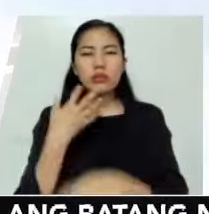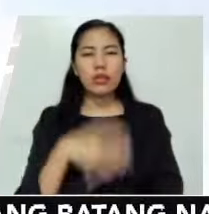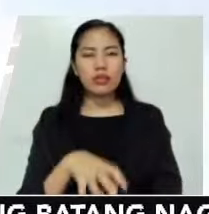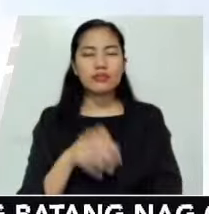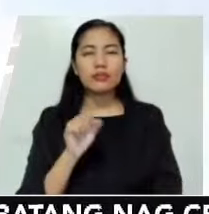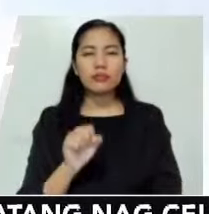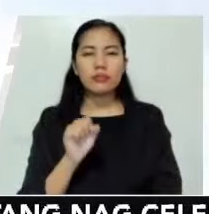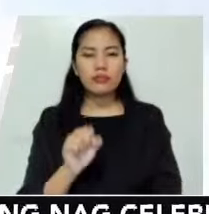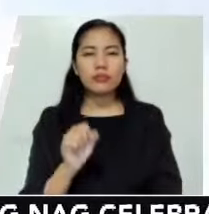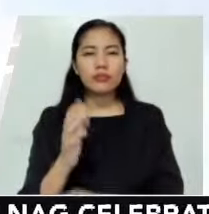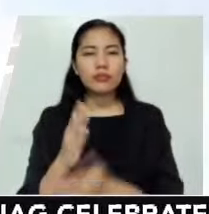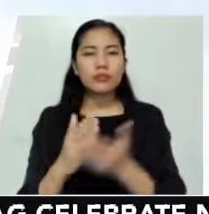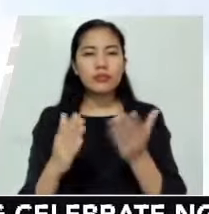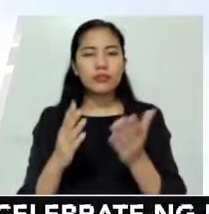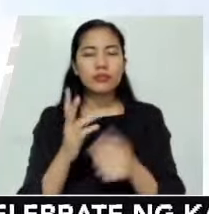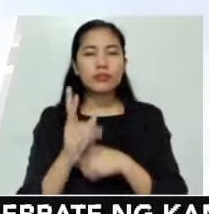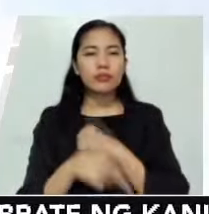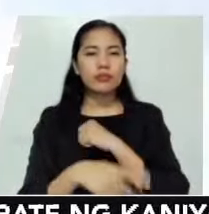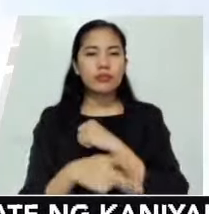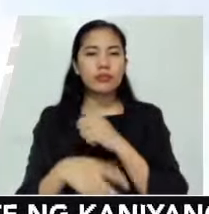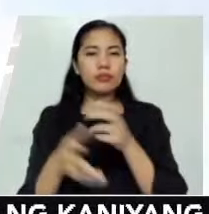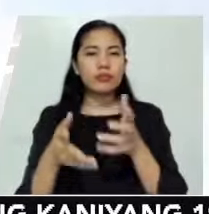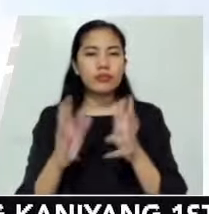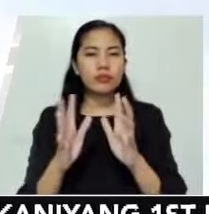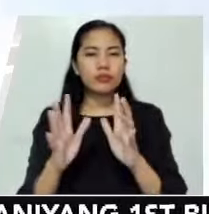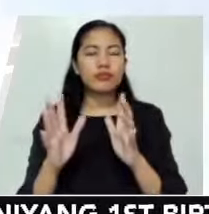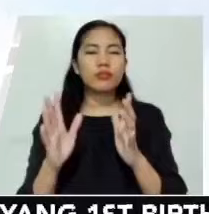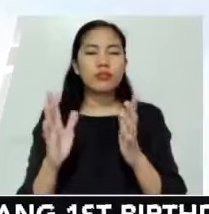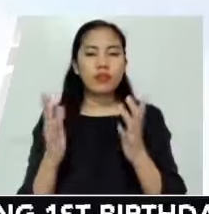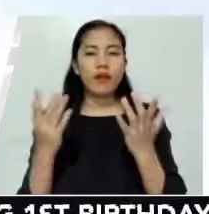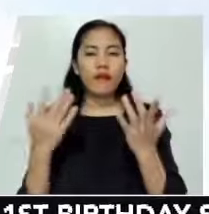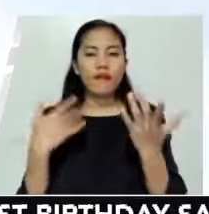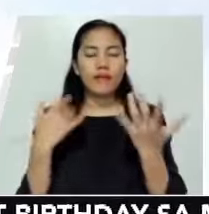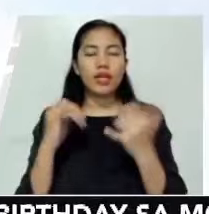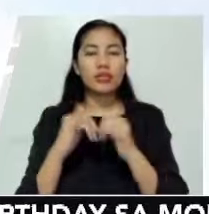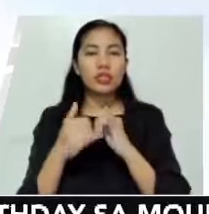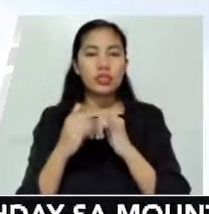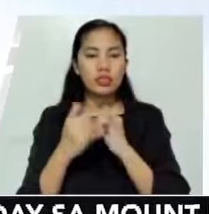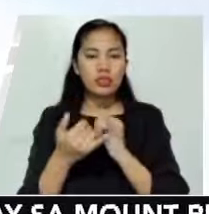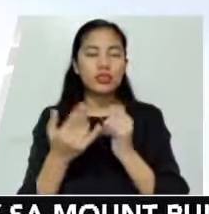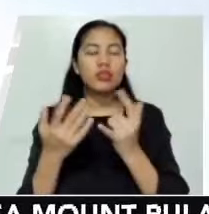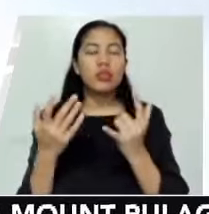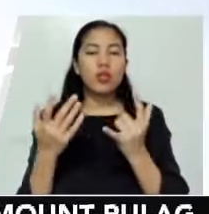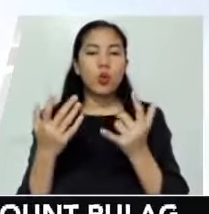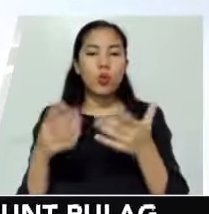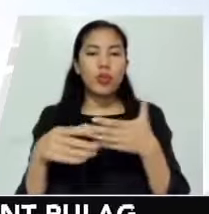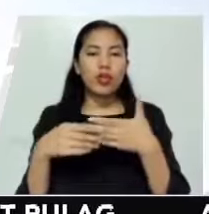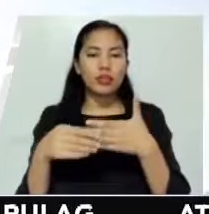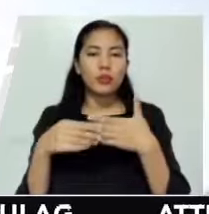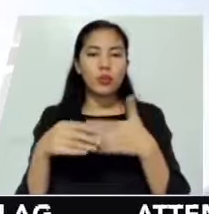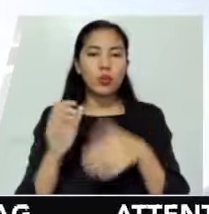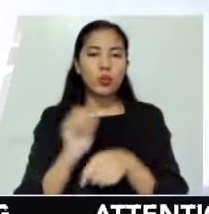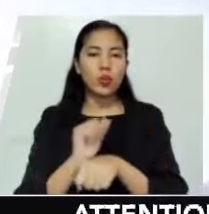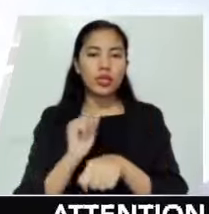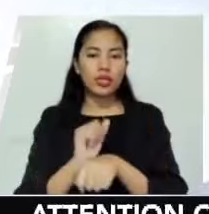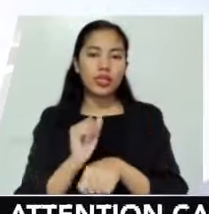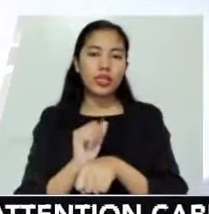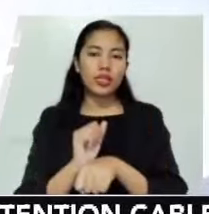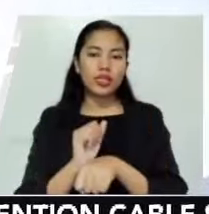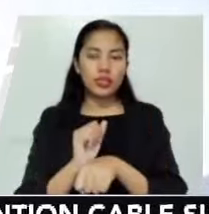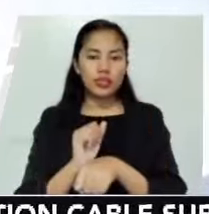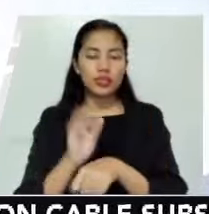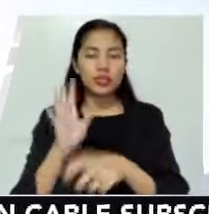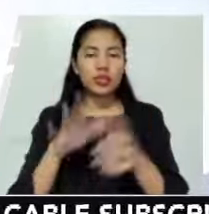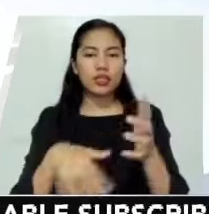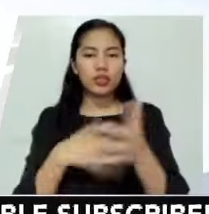ilang probinsya ang pagpapatupad ng flexible working arrangements sa ilang industriya. Ang sabi kaya ng mga netizens dyan? Eto nga,